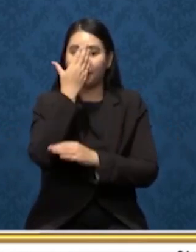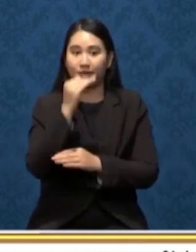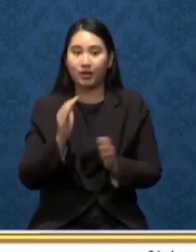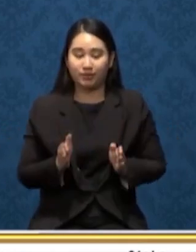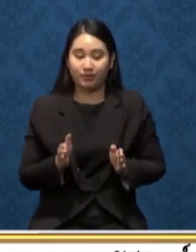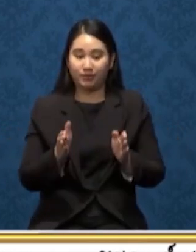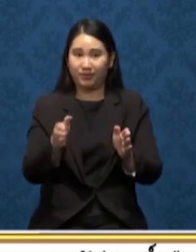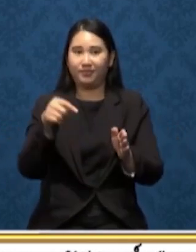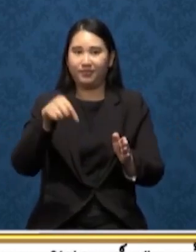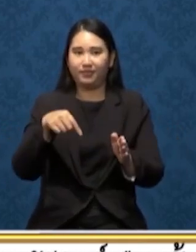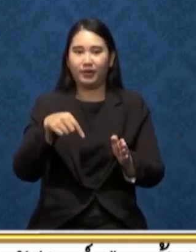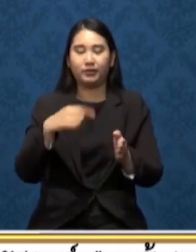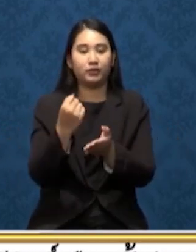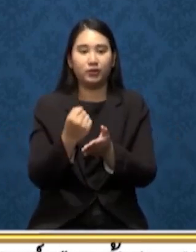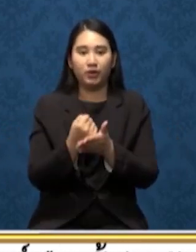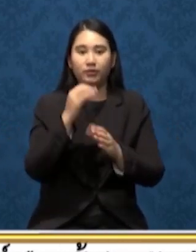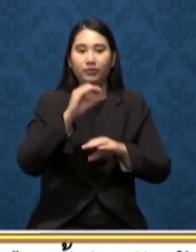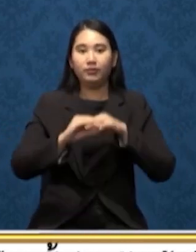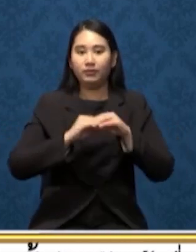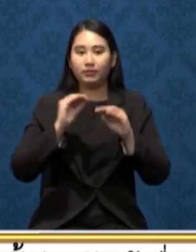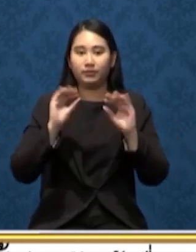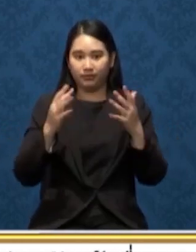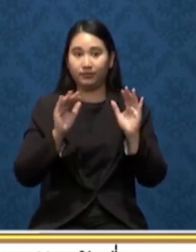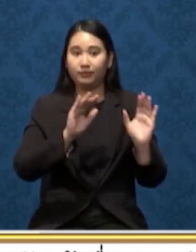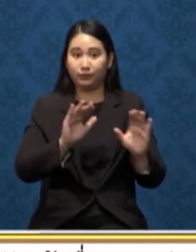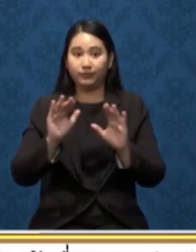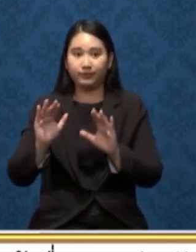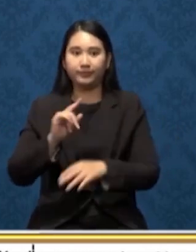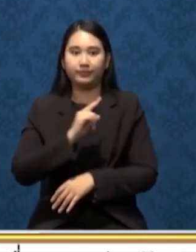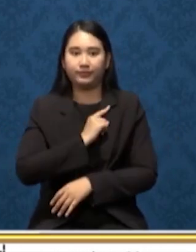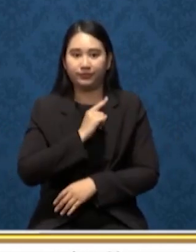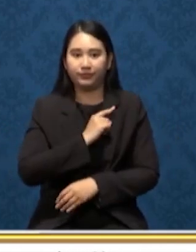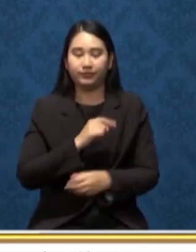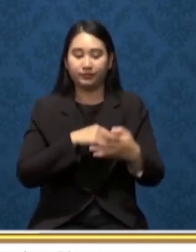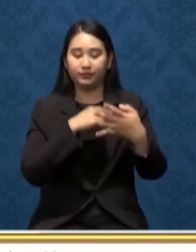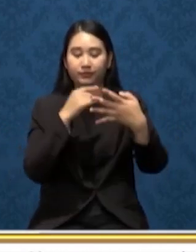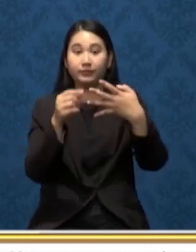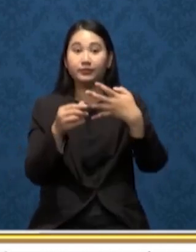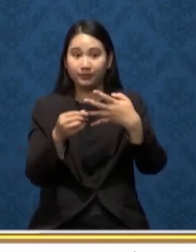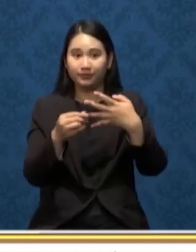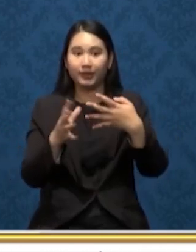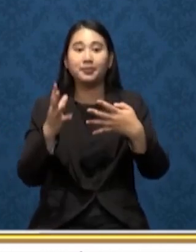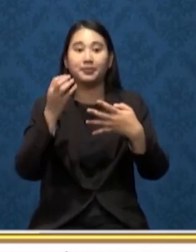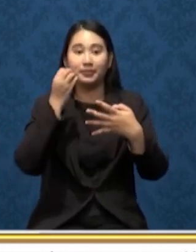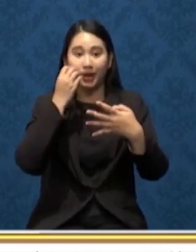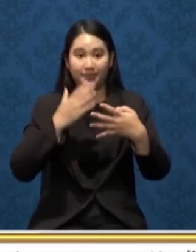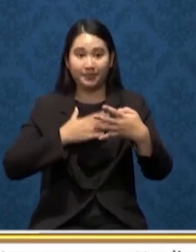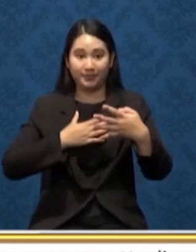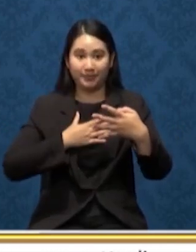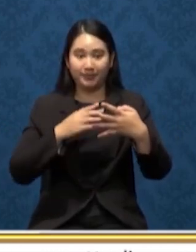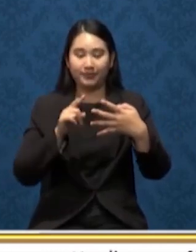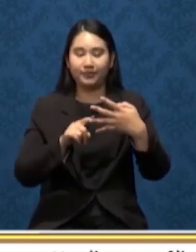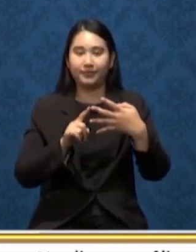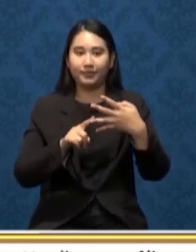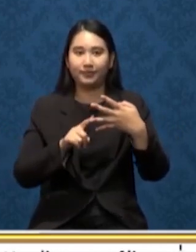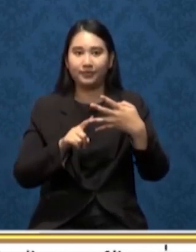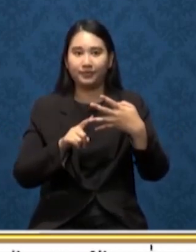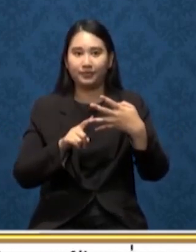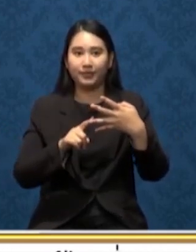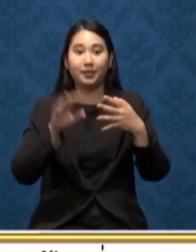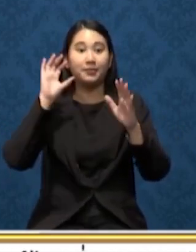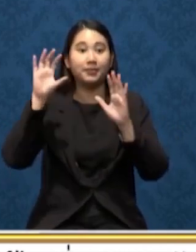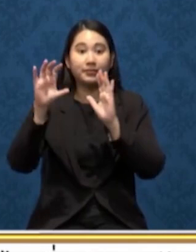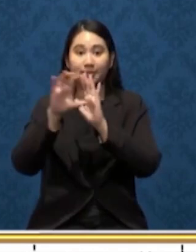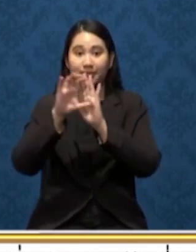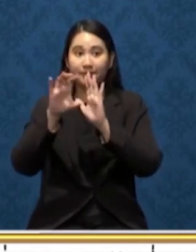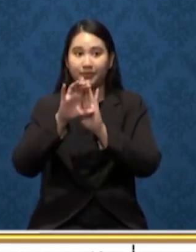ช่วยเหลือนะครับก็ฝากหน่วยงานที่เกี่ยวข้องเข้าไปดูแลด้วยนะครับอีก 2เรื่องครับเป็นในพื้นที่ของผมครับเรื่องแรกครับเ่อมีรูปขึ้นนะครับผม